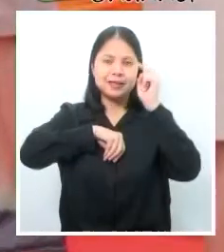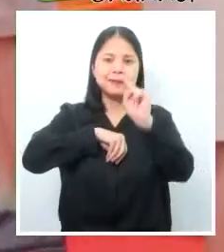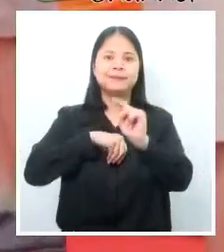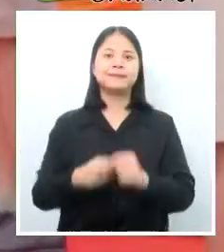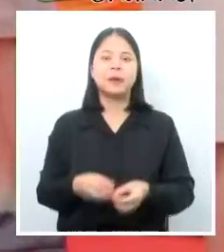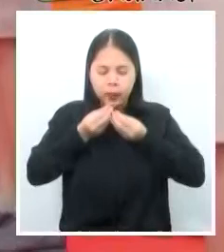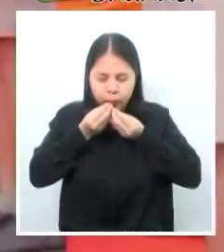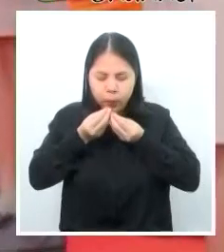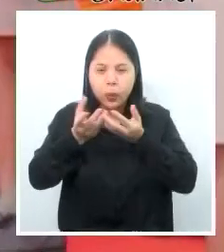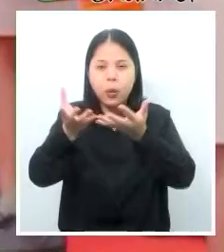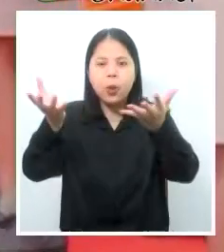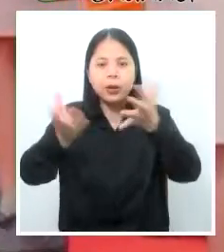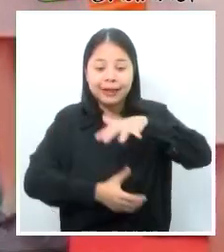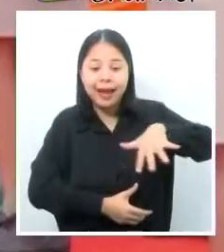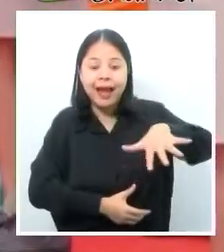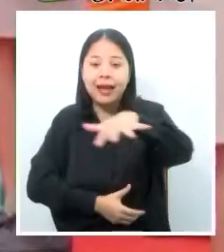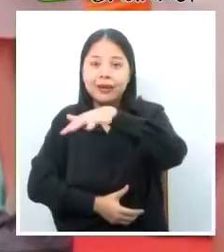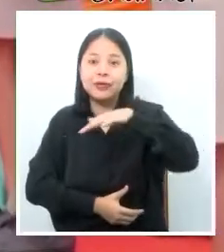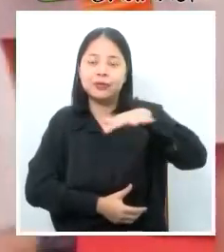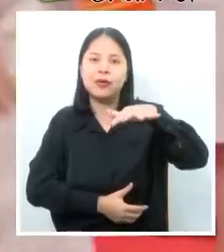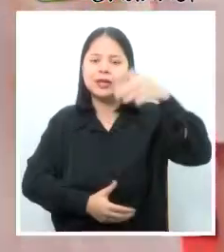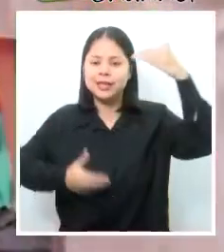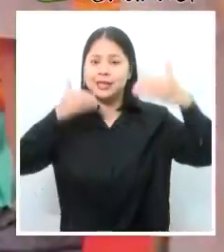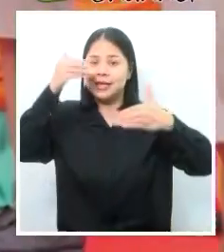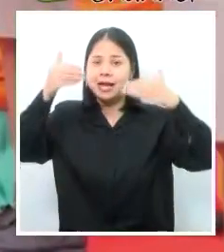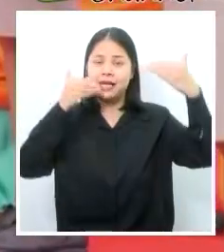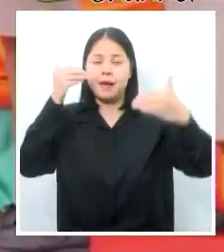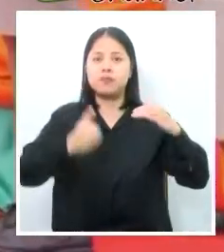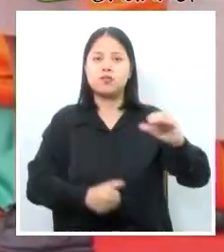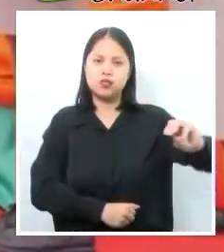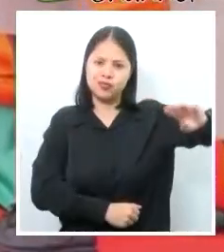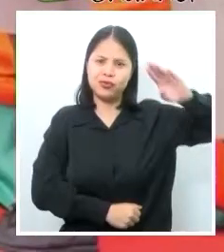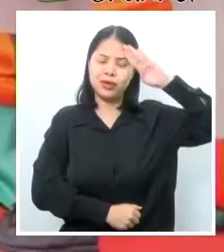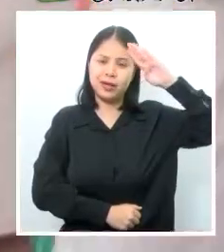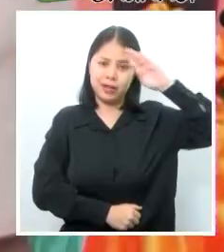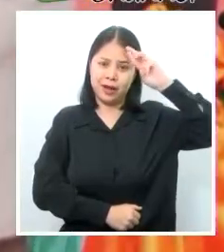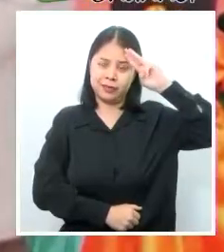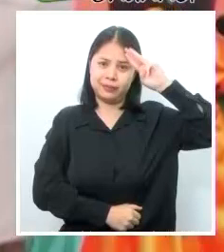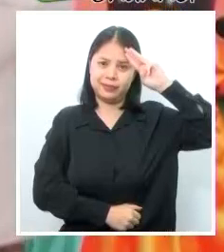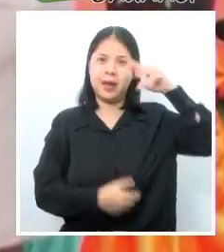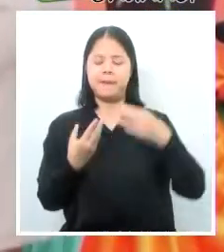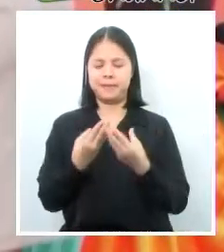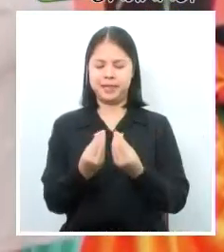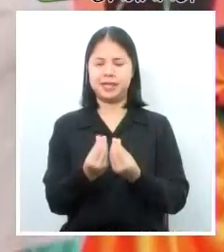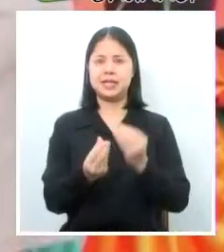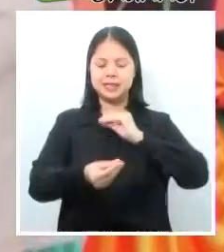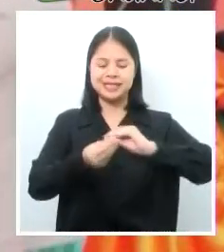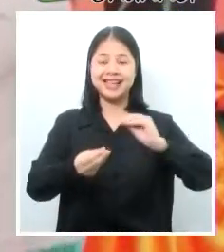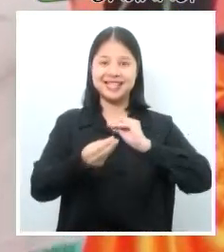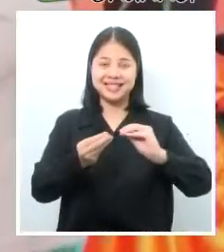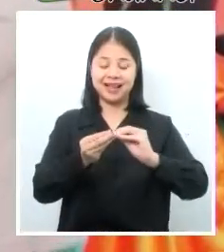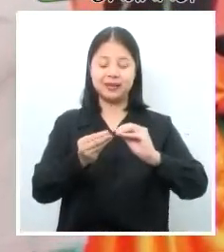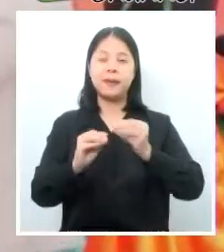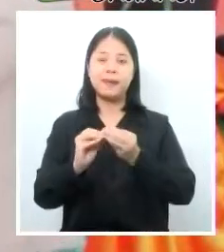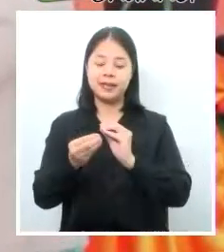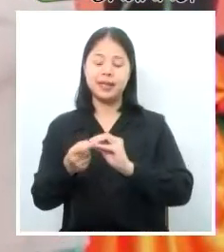ให้กิจการลูกเสือของสำนักงานลูกเสือเขตพื้นที่การศึกษาจังหวัดเชียงรายเขต2เจริญก้าวหน้า